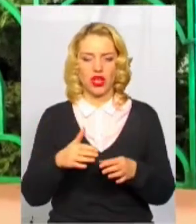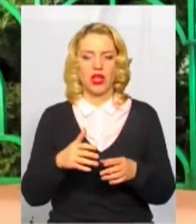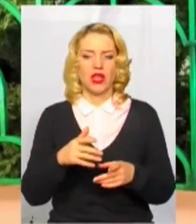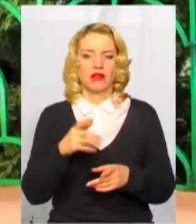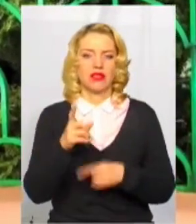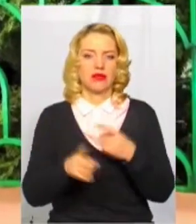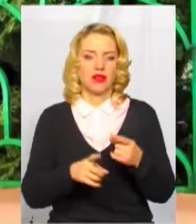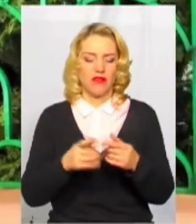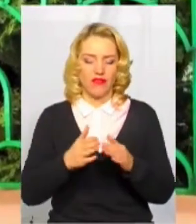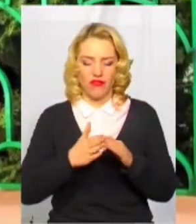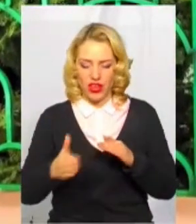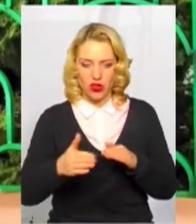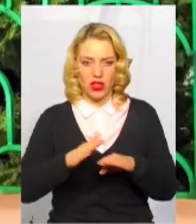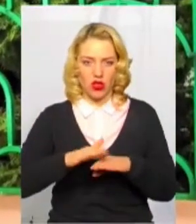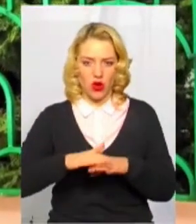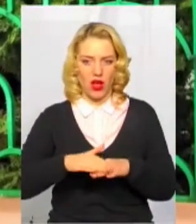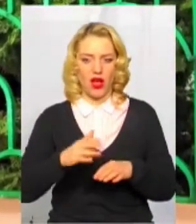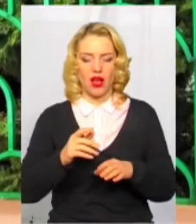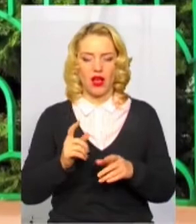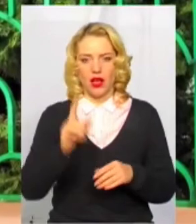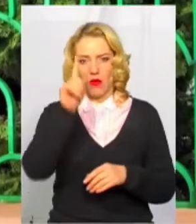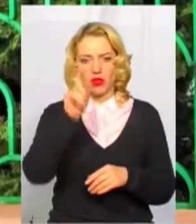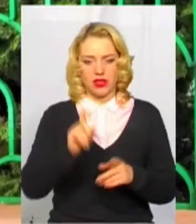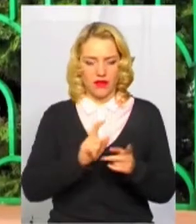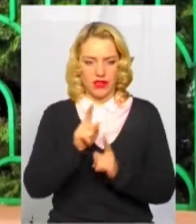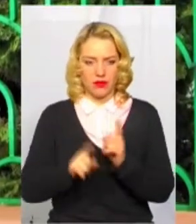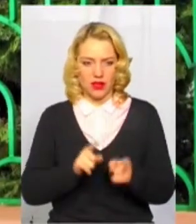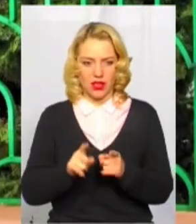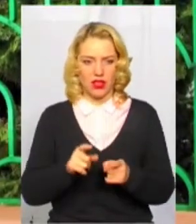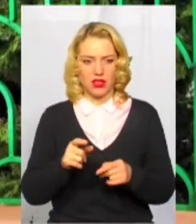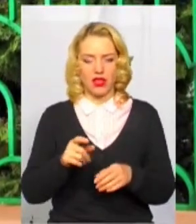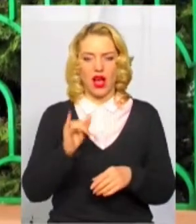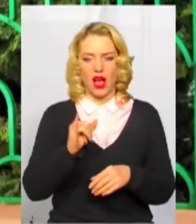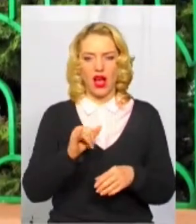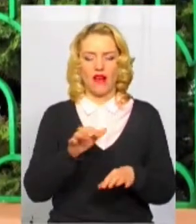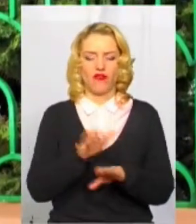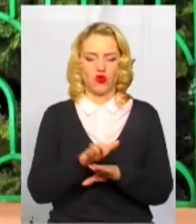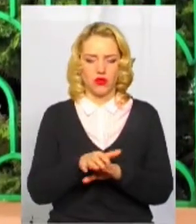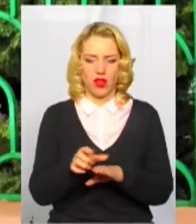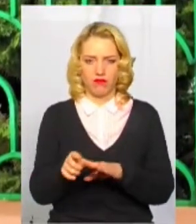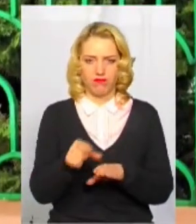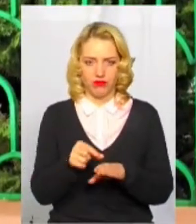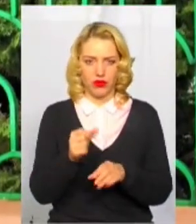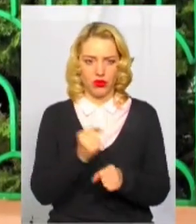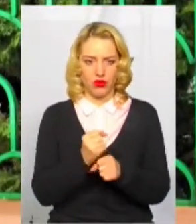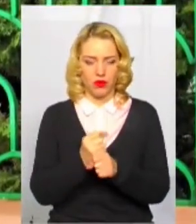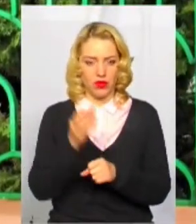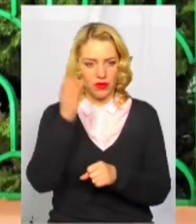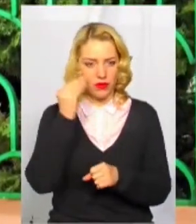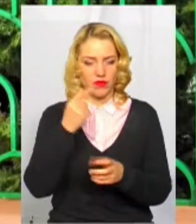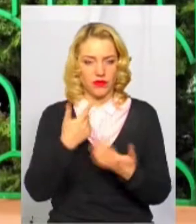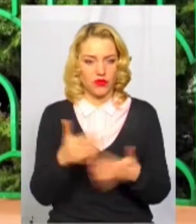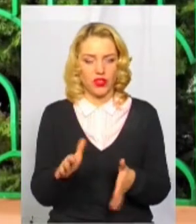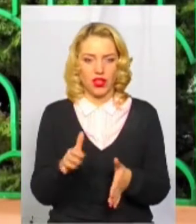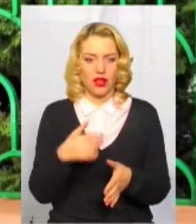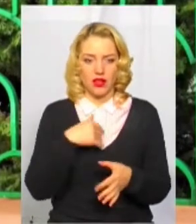змінилася, укорочення забралося, а взуття зробили з укороченням, з урахуванням того укорочення. І тобто